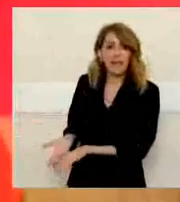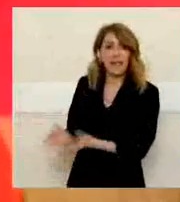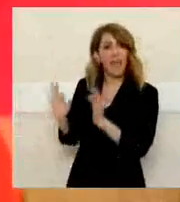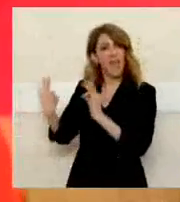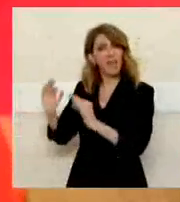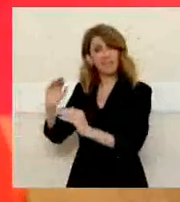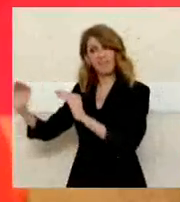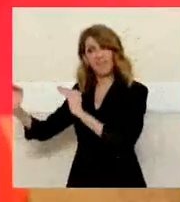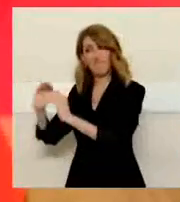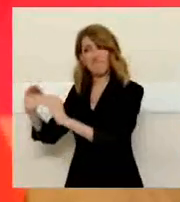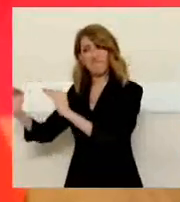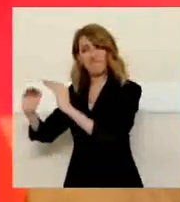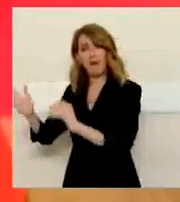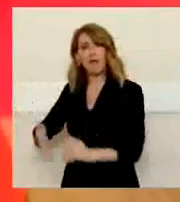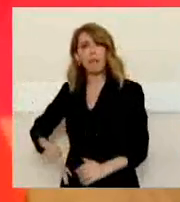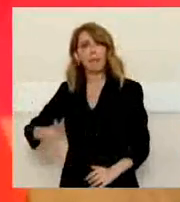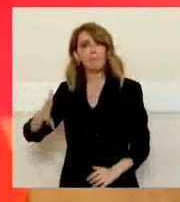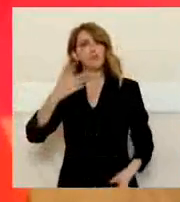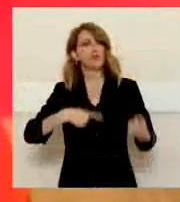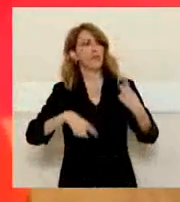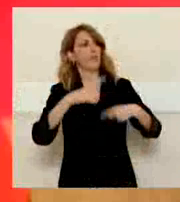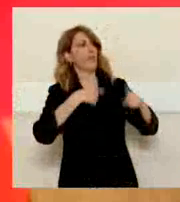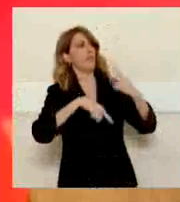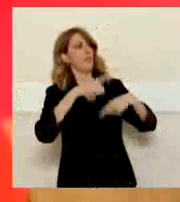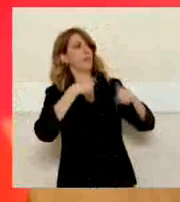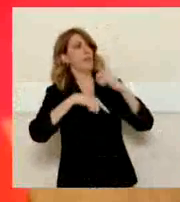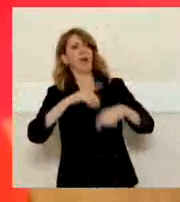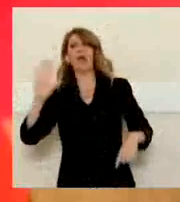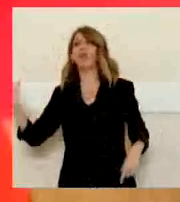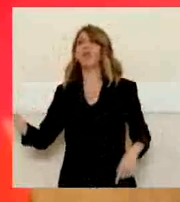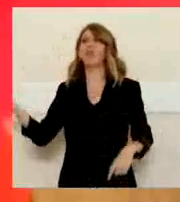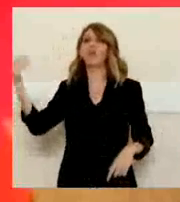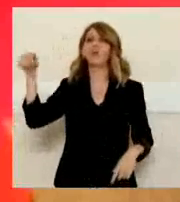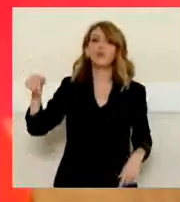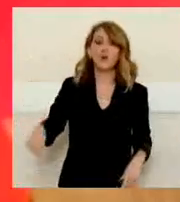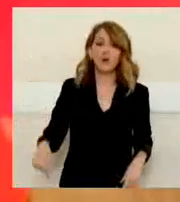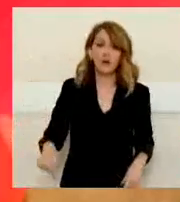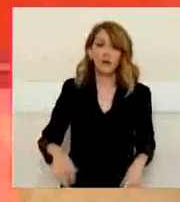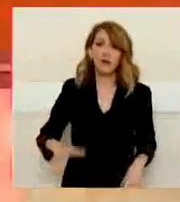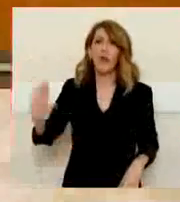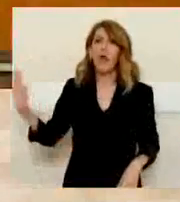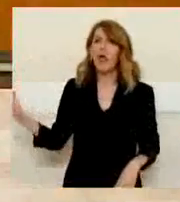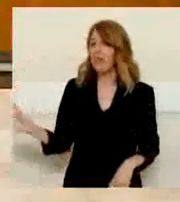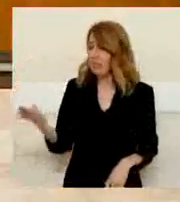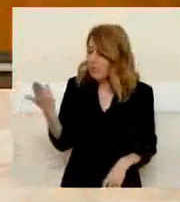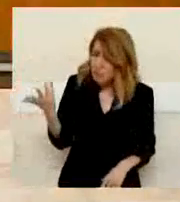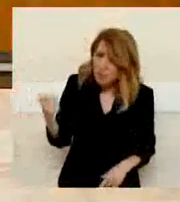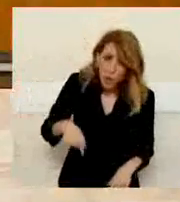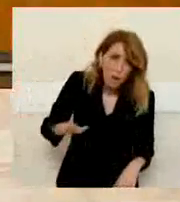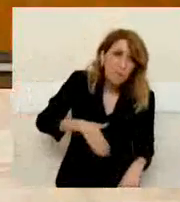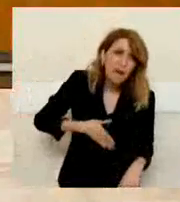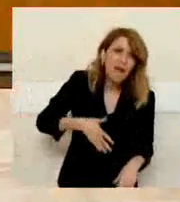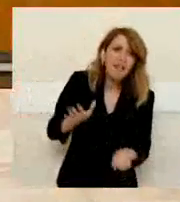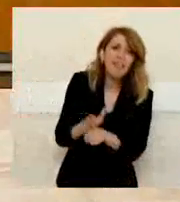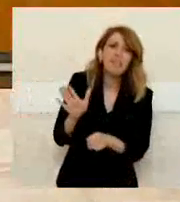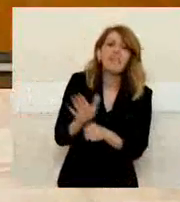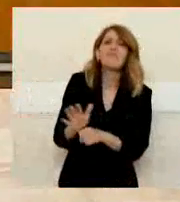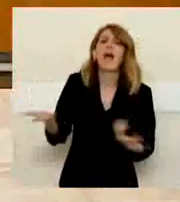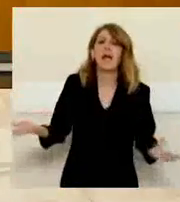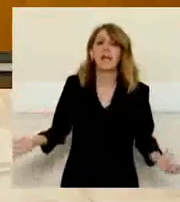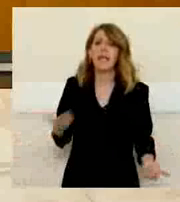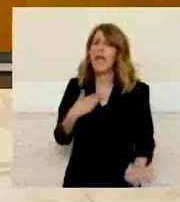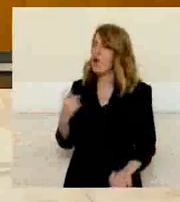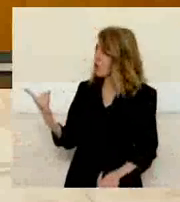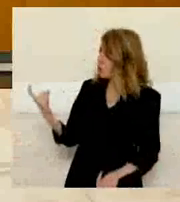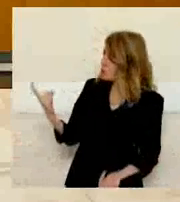επειδή φανέρωσε το κρυφό του σχέδιο. Δεν αρκεί λοιπόν που τον έθεσε εκτός, εγώ τον προκαλώ να έρθει σε μια δημόσια